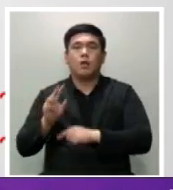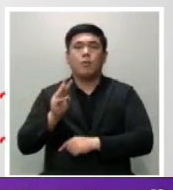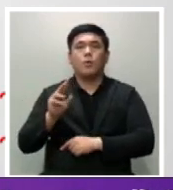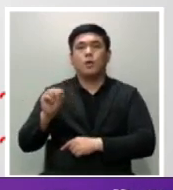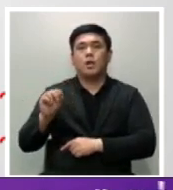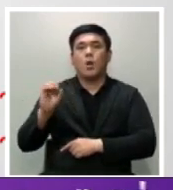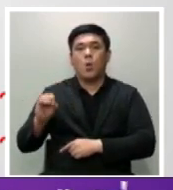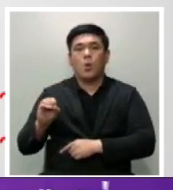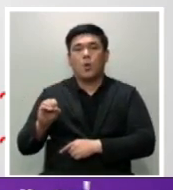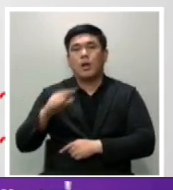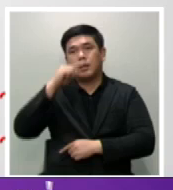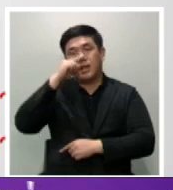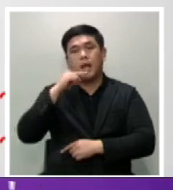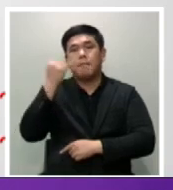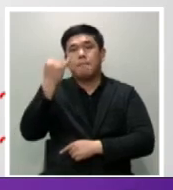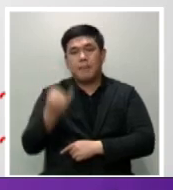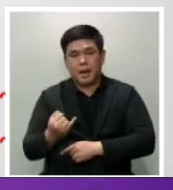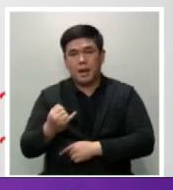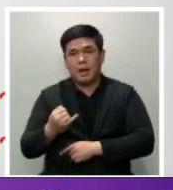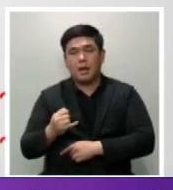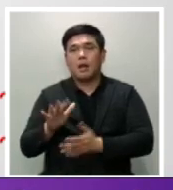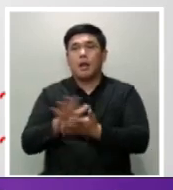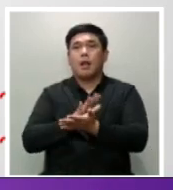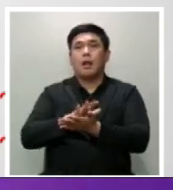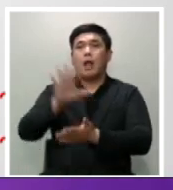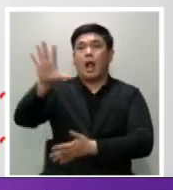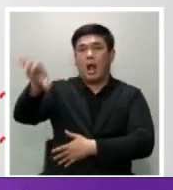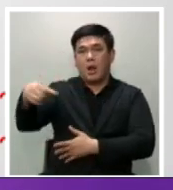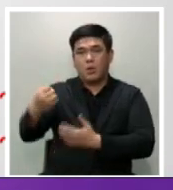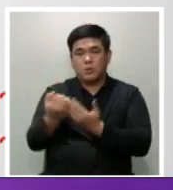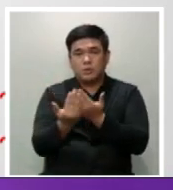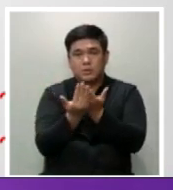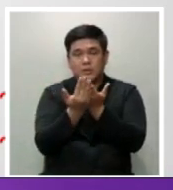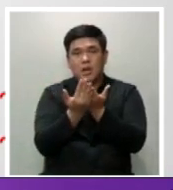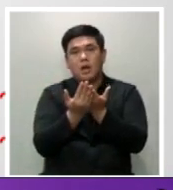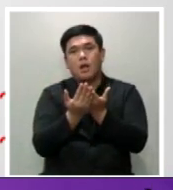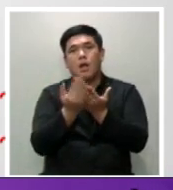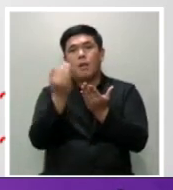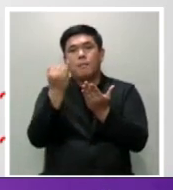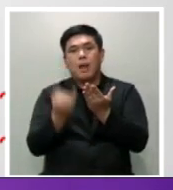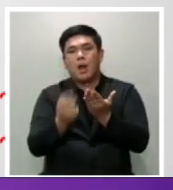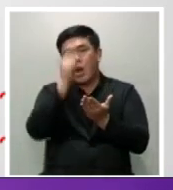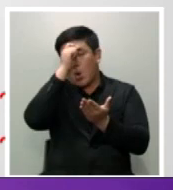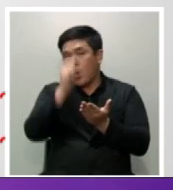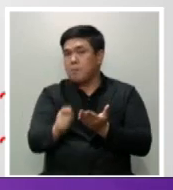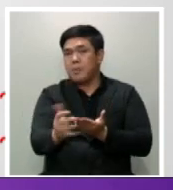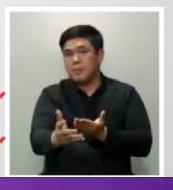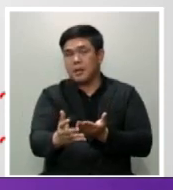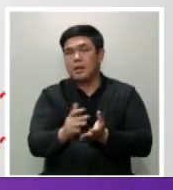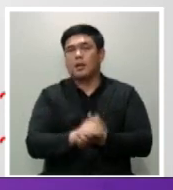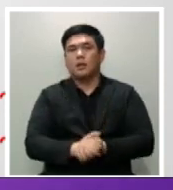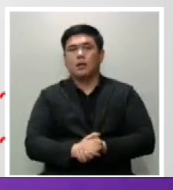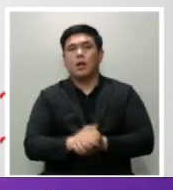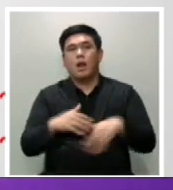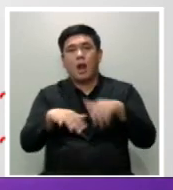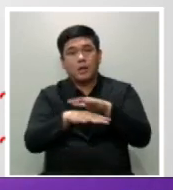WTO ตัดสินให้ไทยแพ้ถ้าเราเอาใบขนนั้นมาใช้ซ้ำในศาลไทยเหมือนไม่เคารพอำนาจ WTO เอ